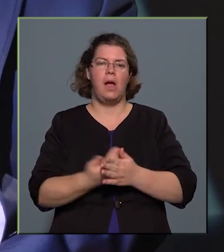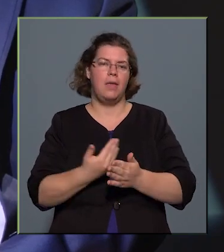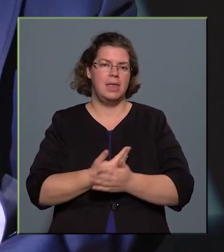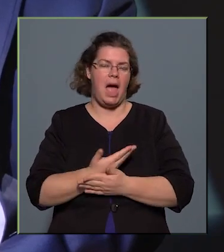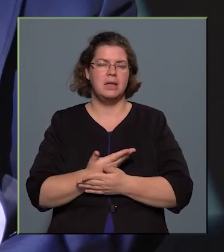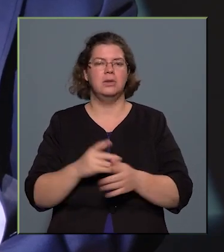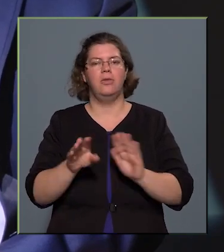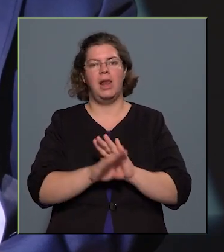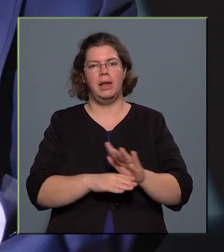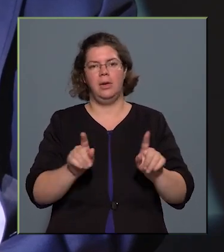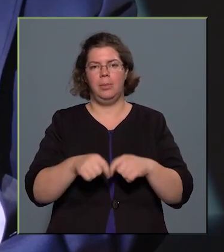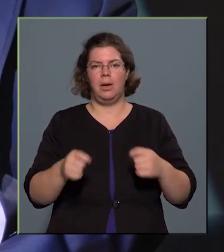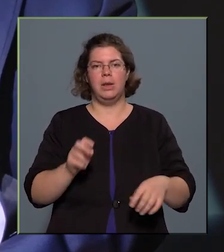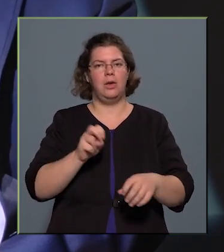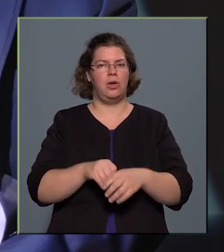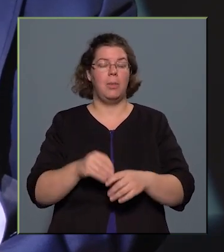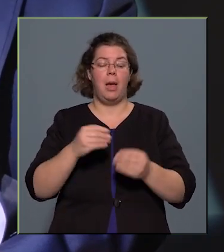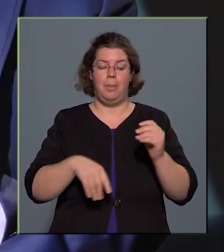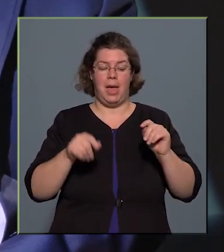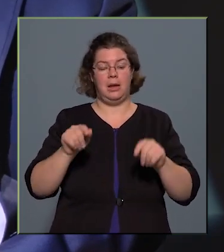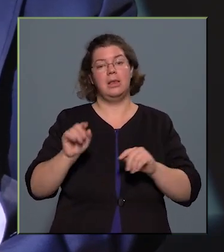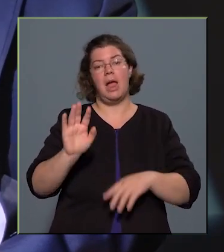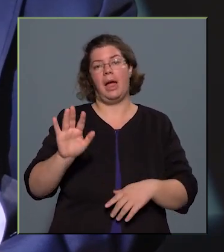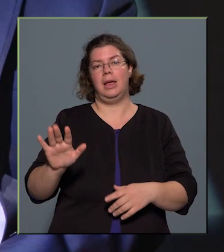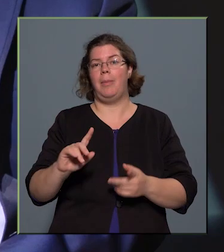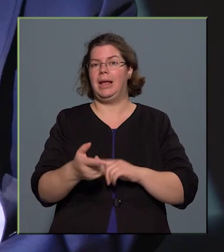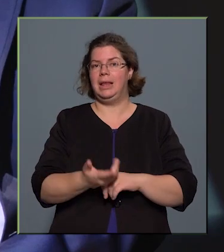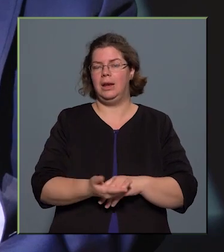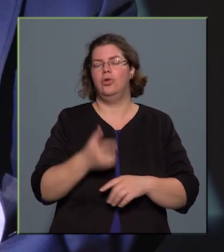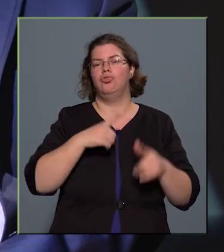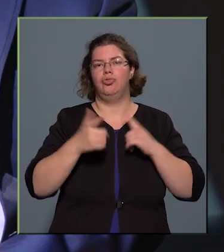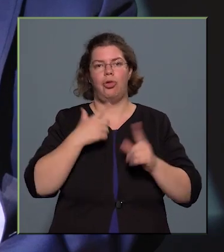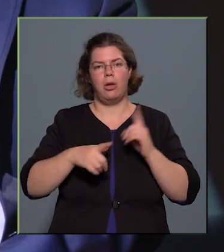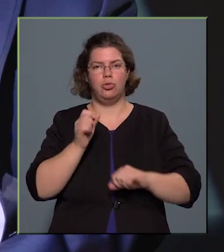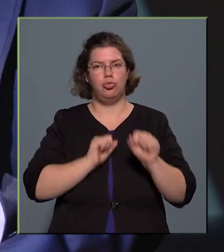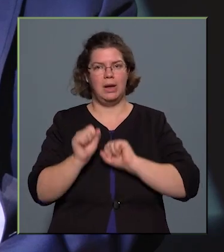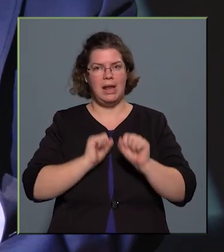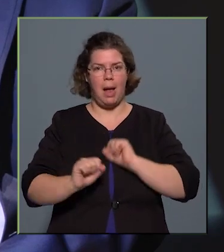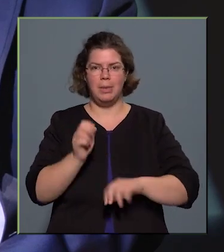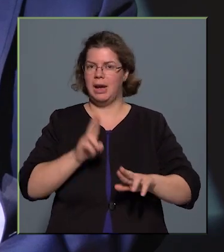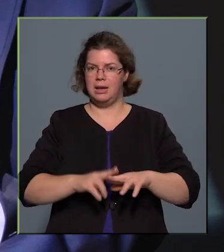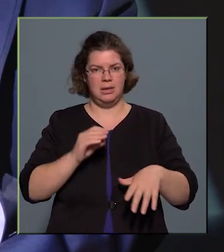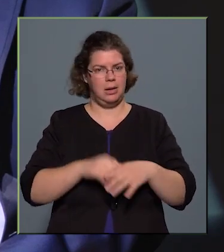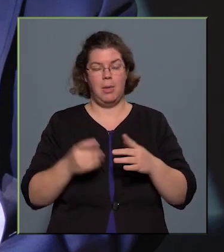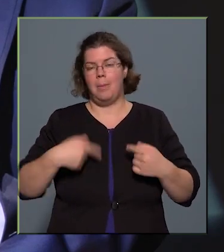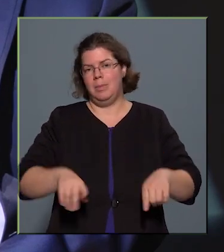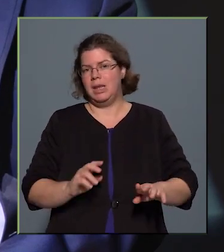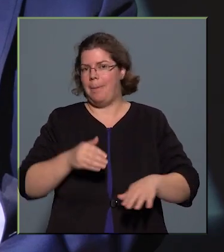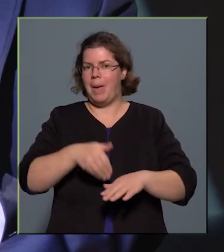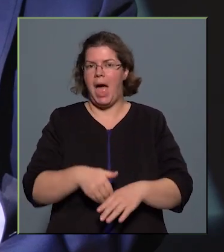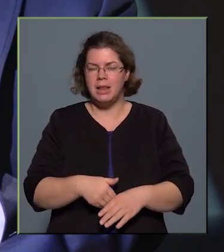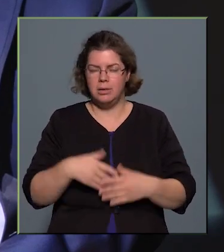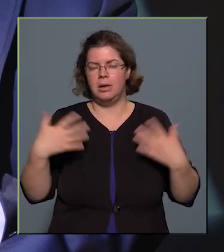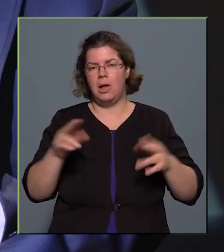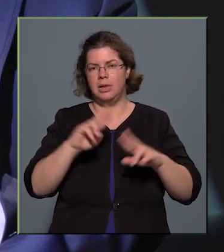feladatok megoldásában, azért, mert az neki megtérül. Sajnos védelmi rendszerekben mi nem mehetünk, ez ilyen nagy